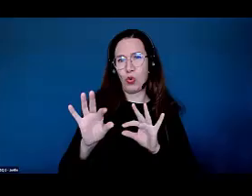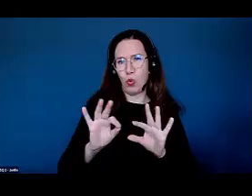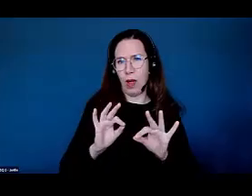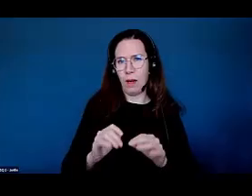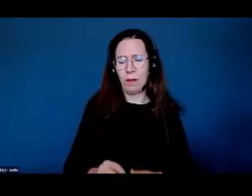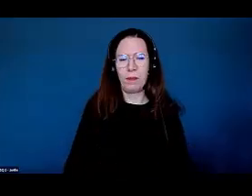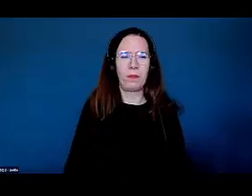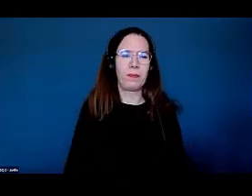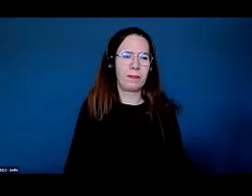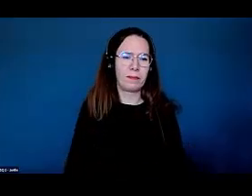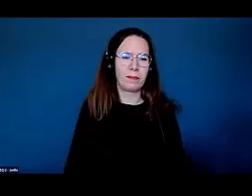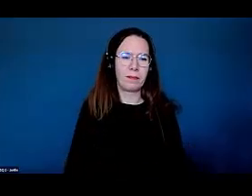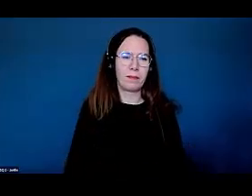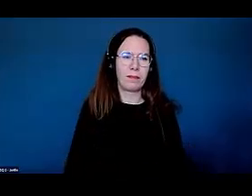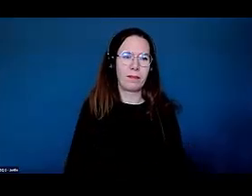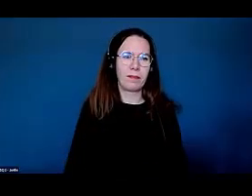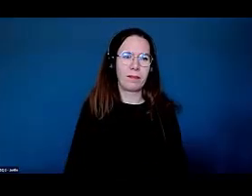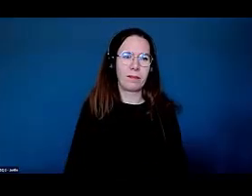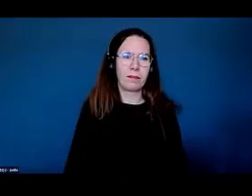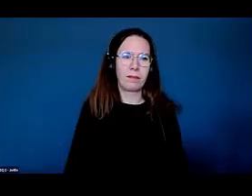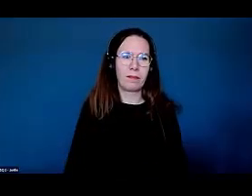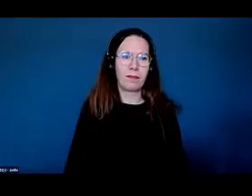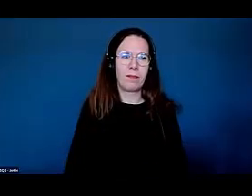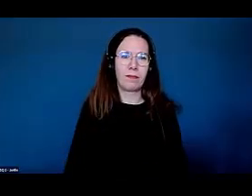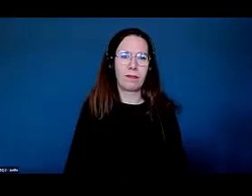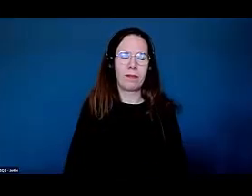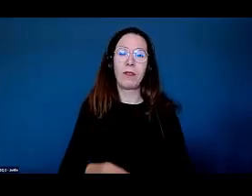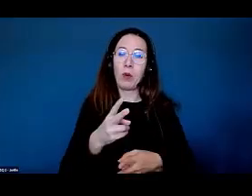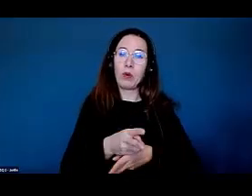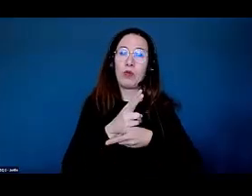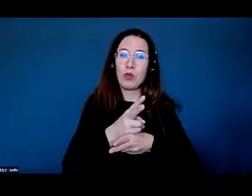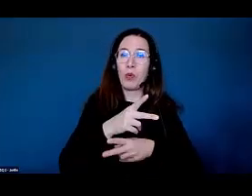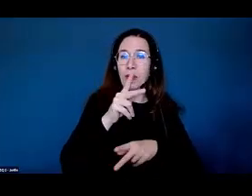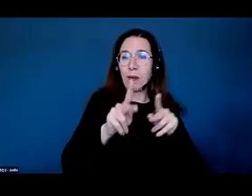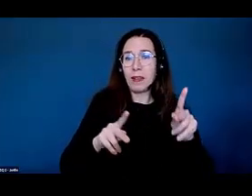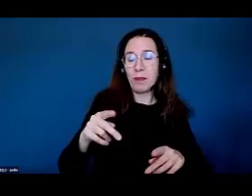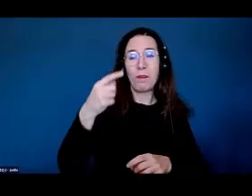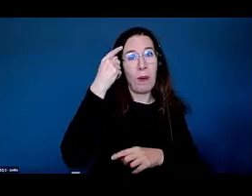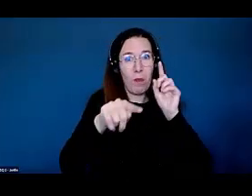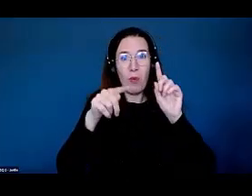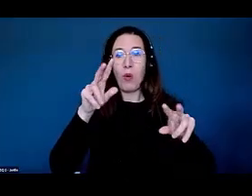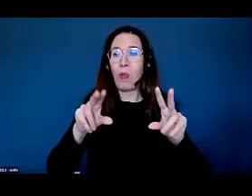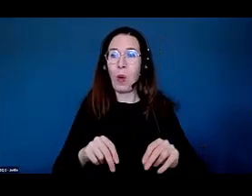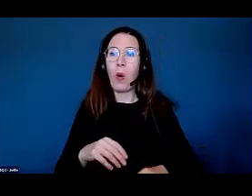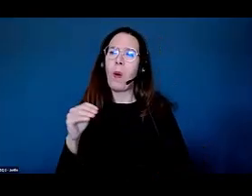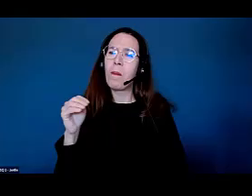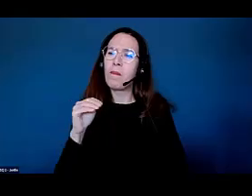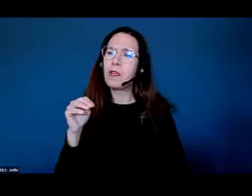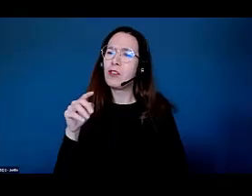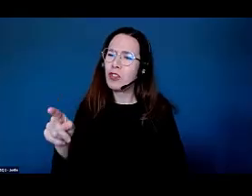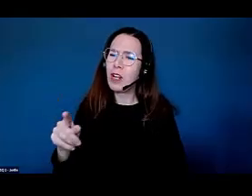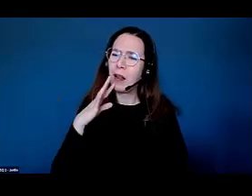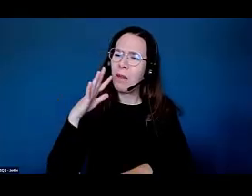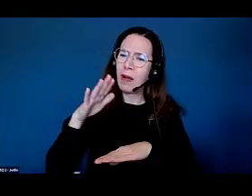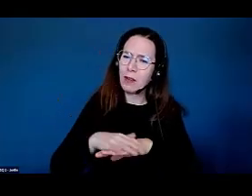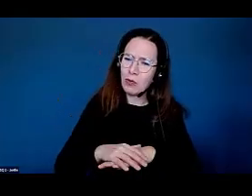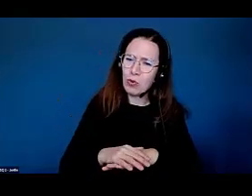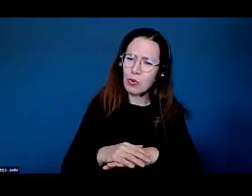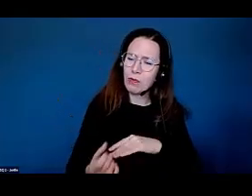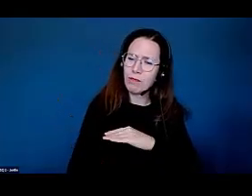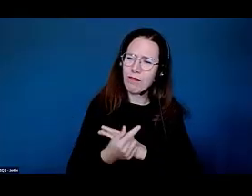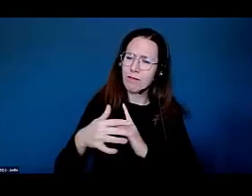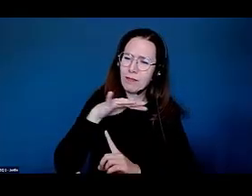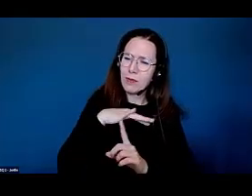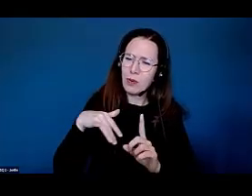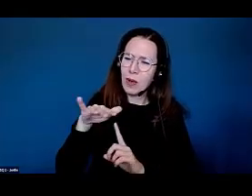choix et de prendre des soins des personnes et pas pour les personnes. Lydie et Michel, vous avez affronté